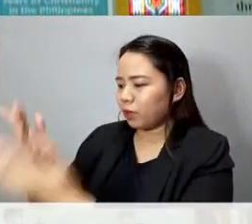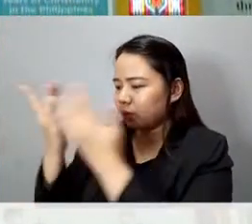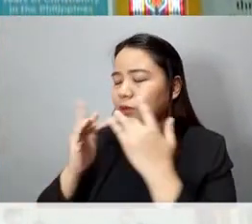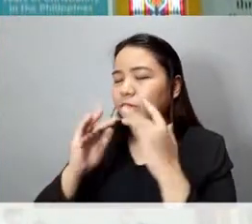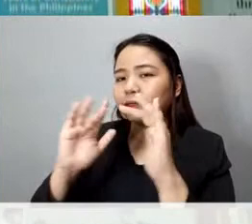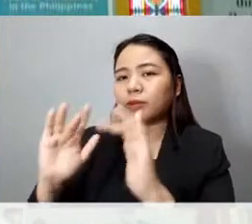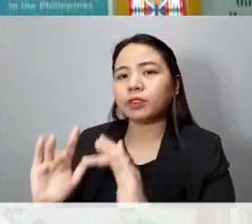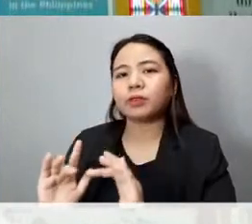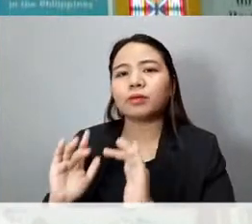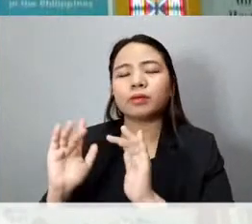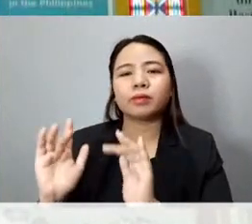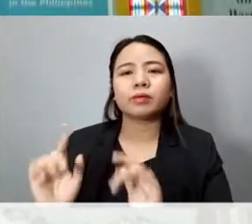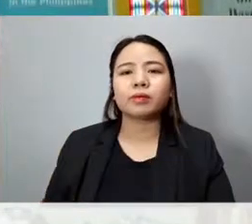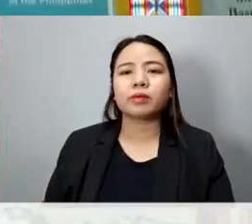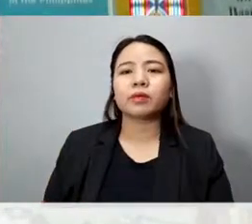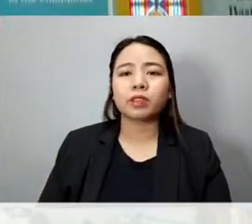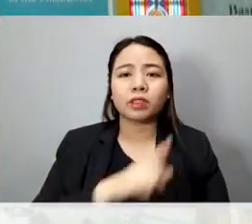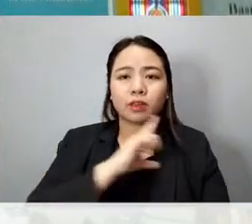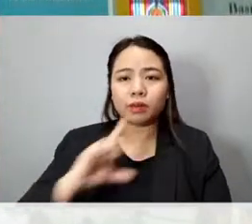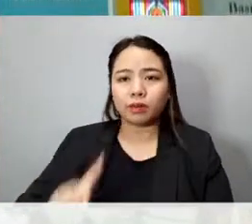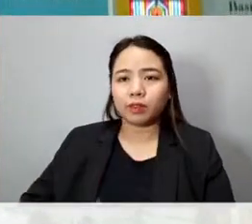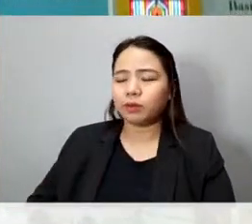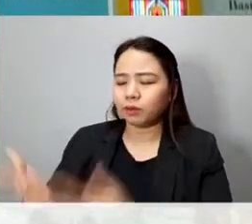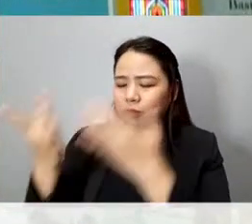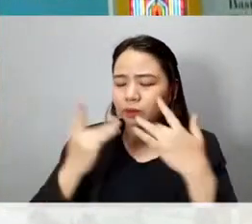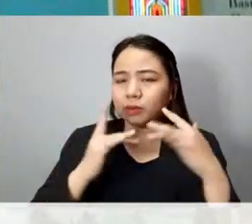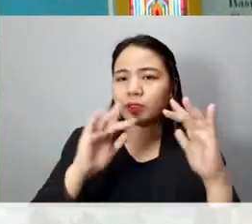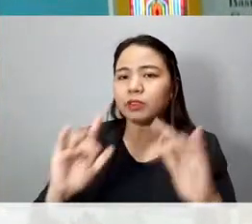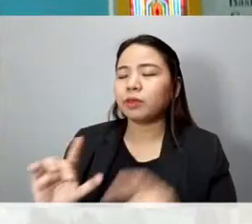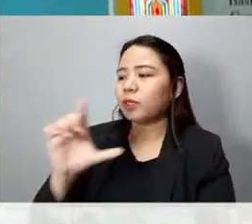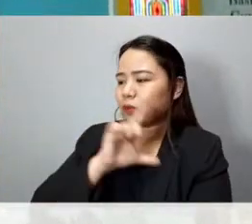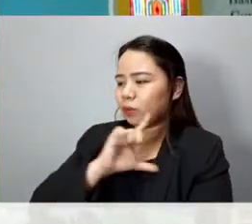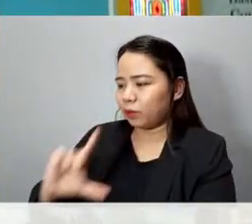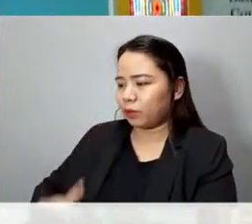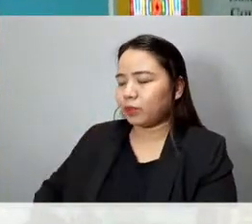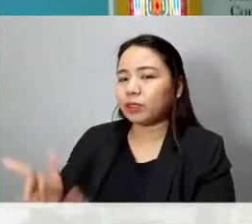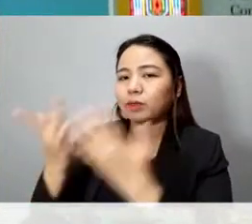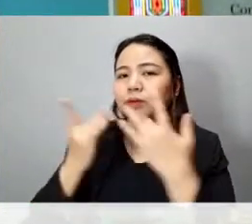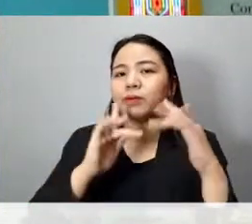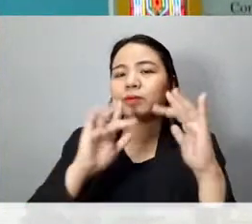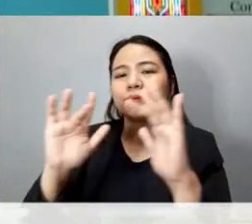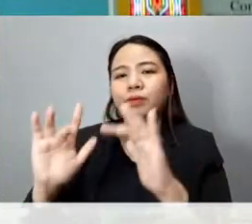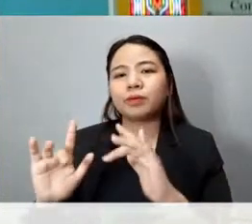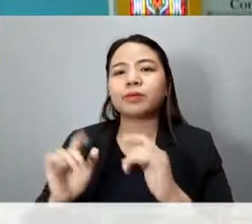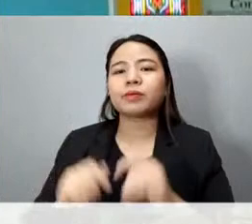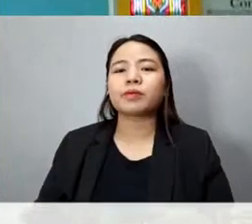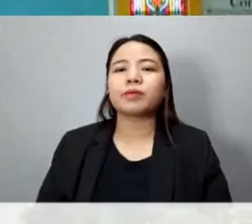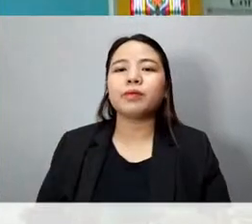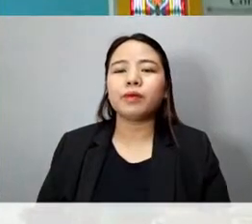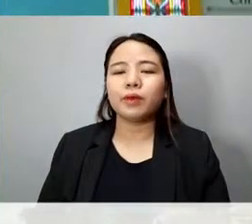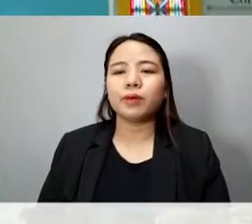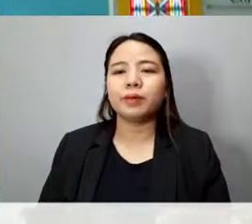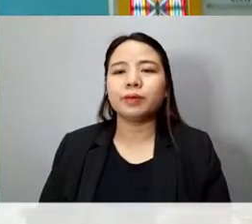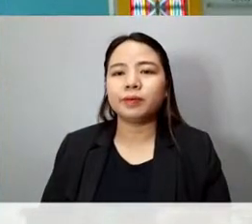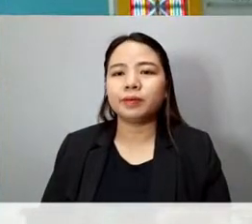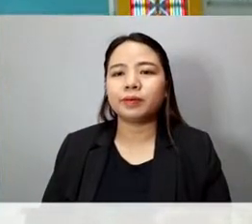mo kami. Panginoon, kaawaan mo kami. Panginoon, kaawaan mo kami.